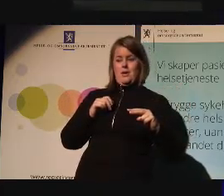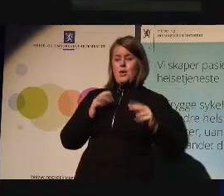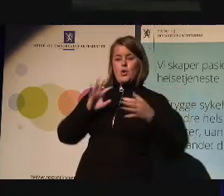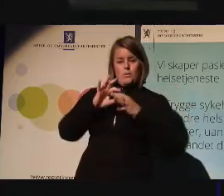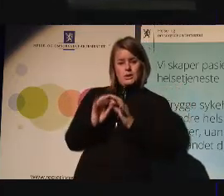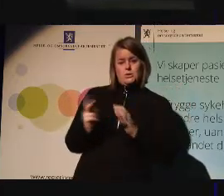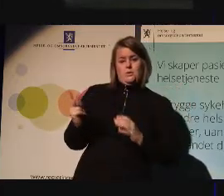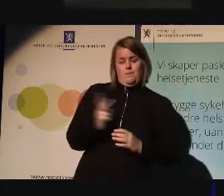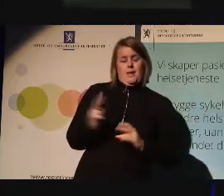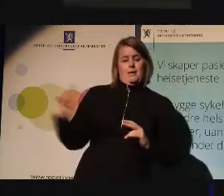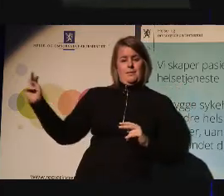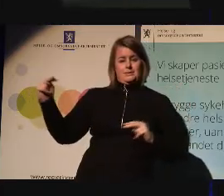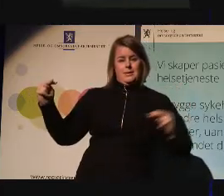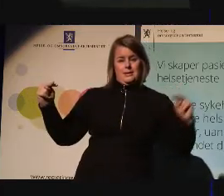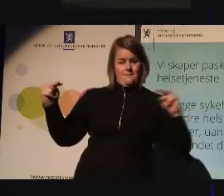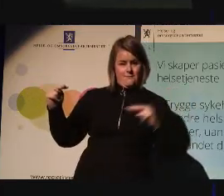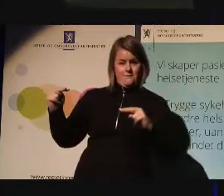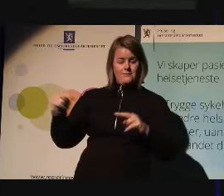tillegg til.